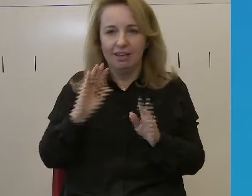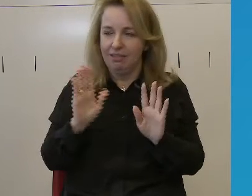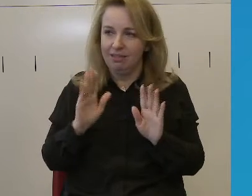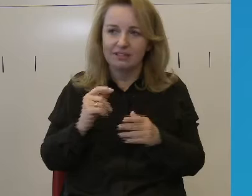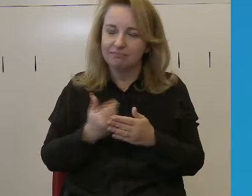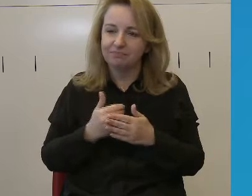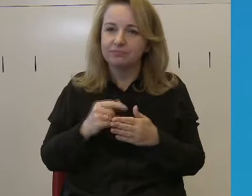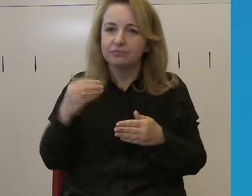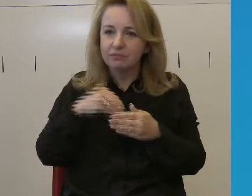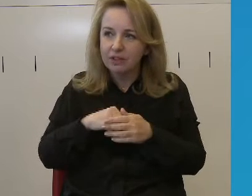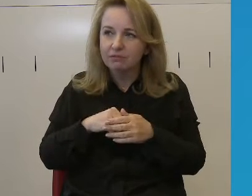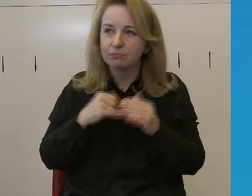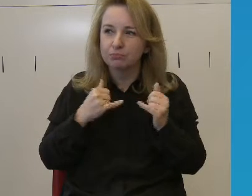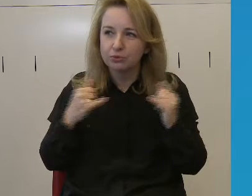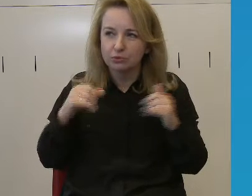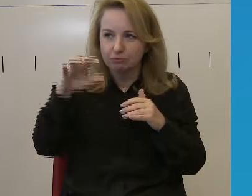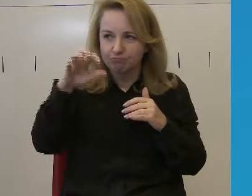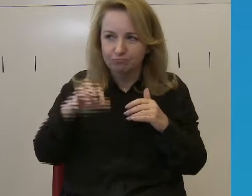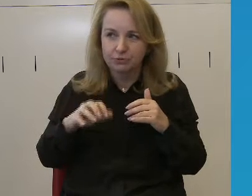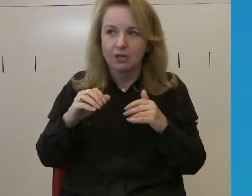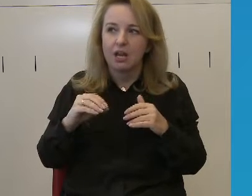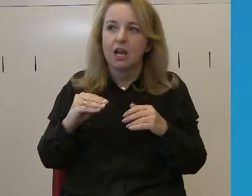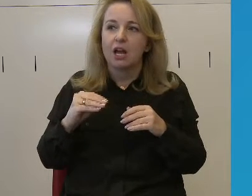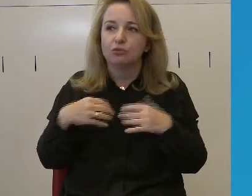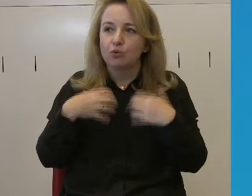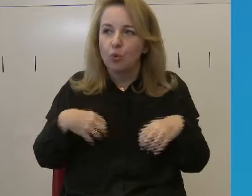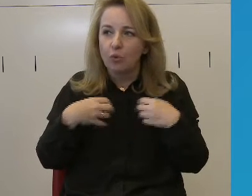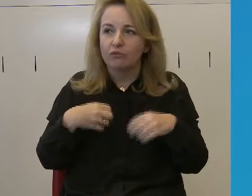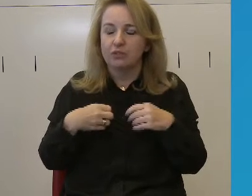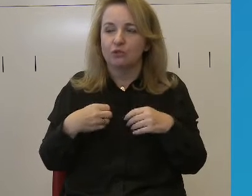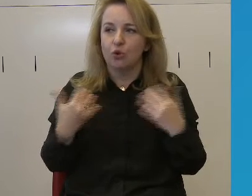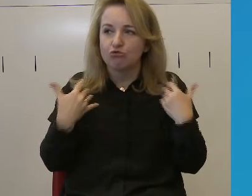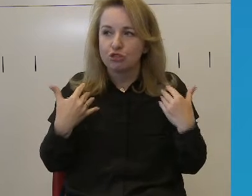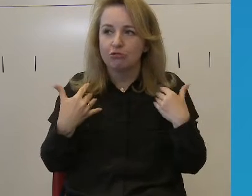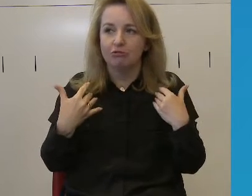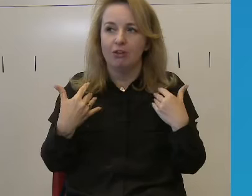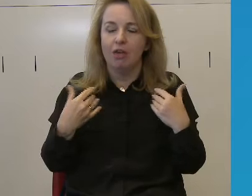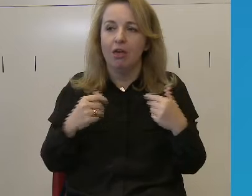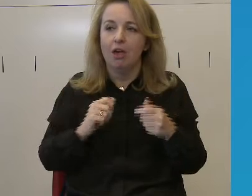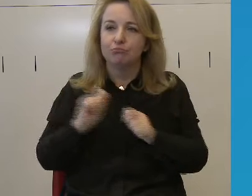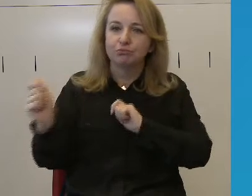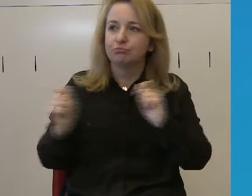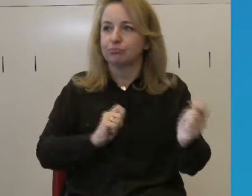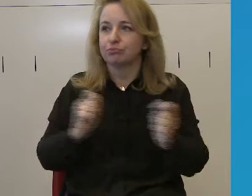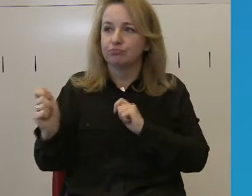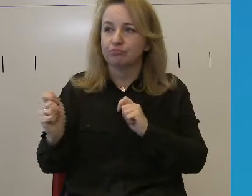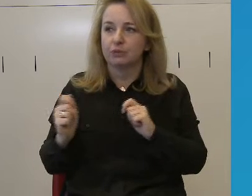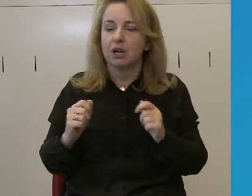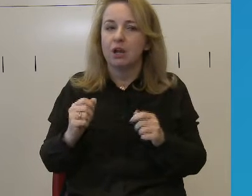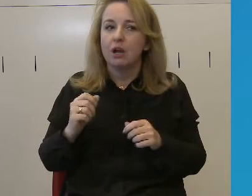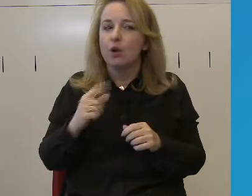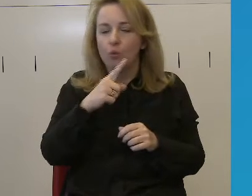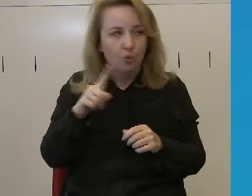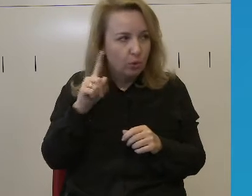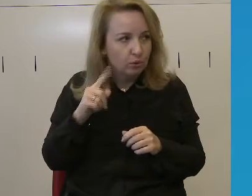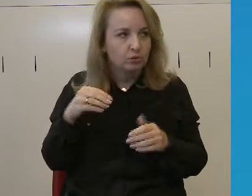living, smart mobility, o czym mogliśmy chociażby wczoraj w prezentacji mojego kolegi usłyszeć i